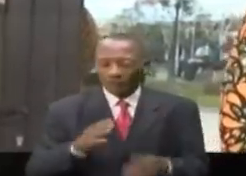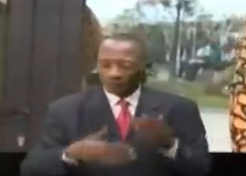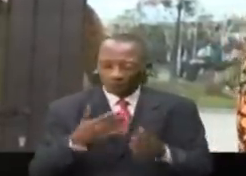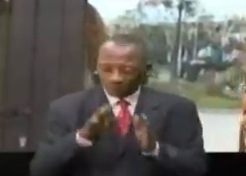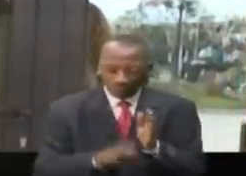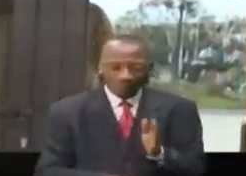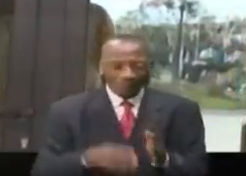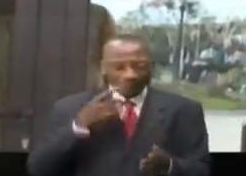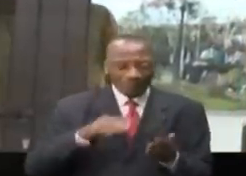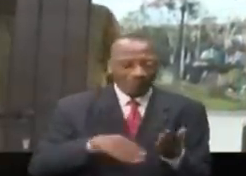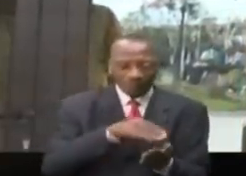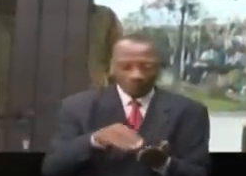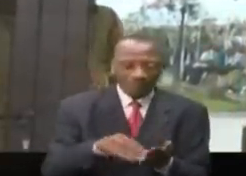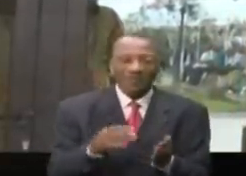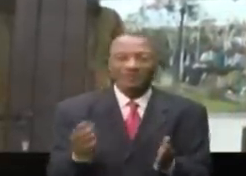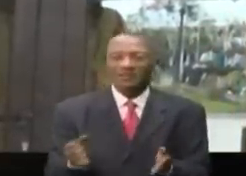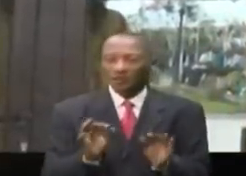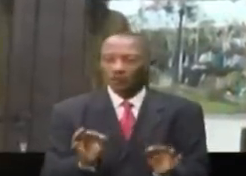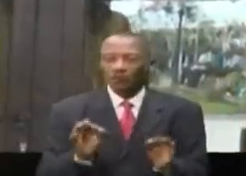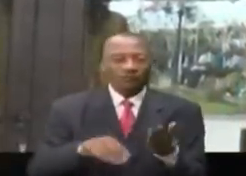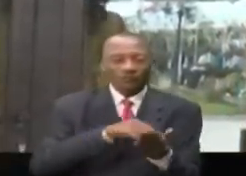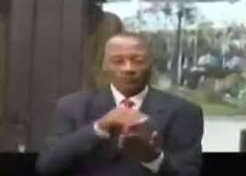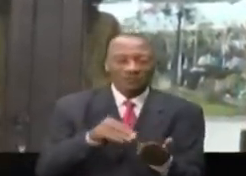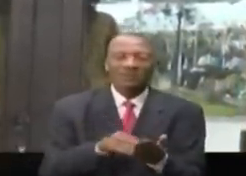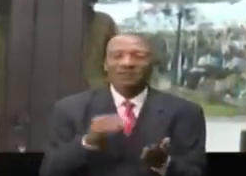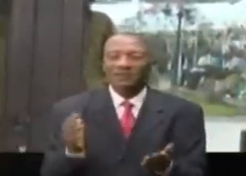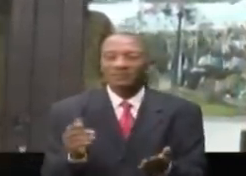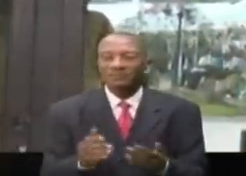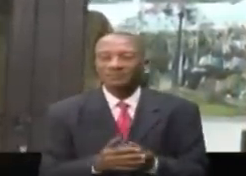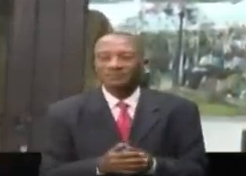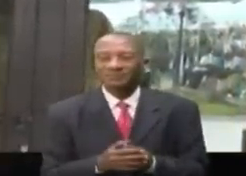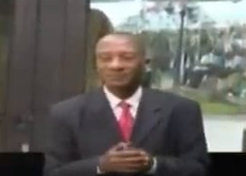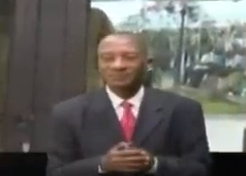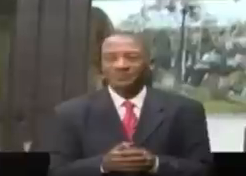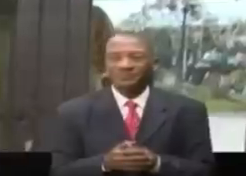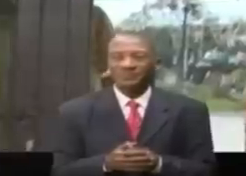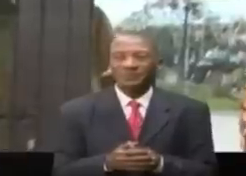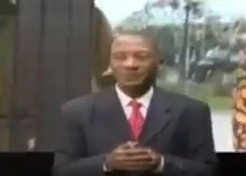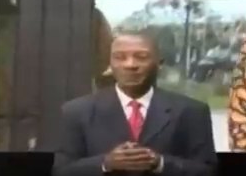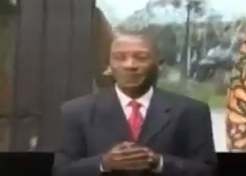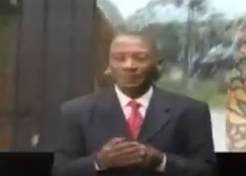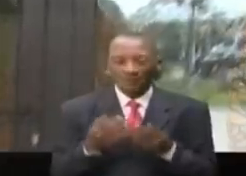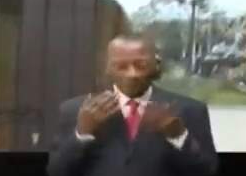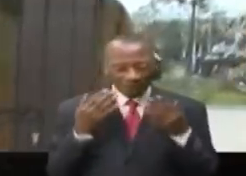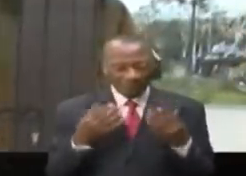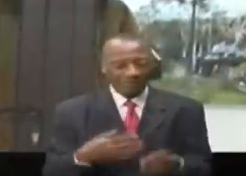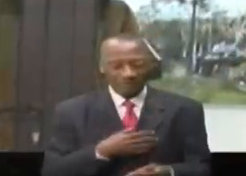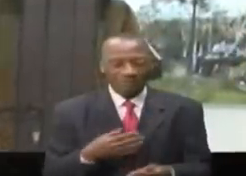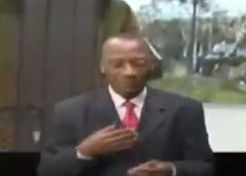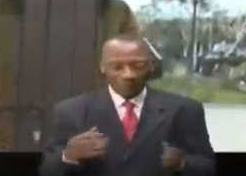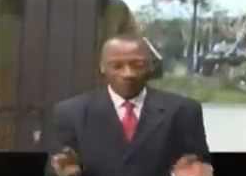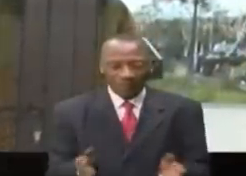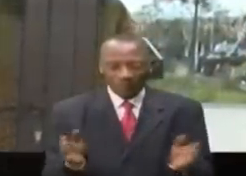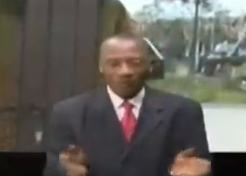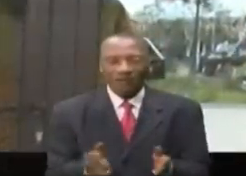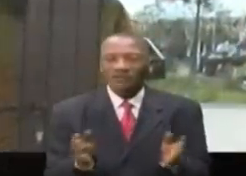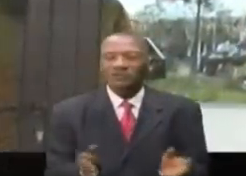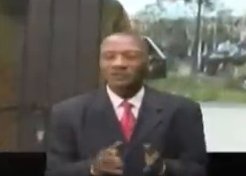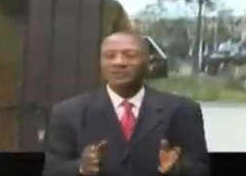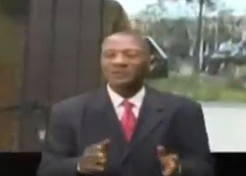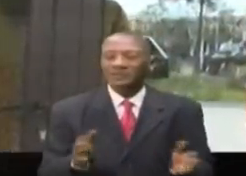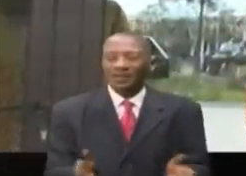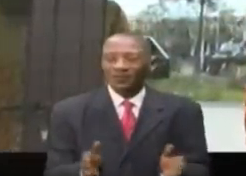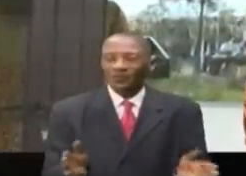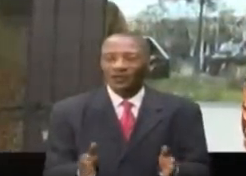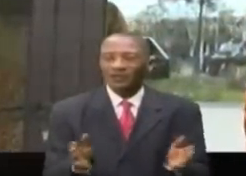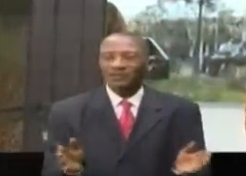de vastes étendues de terre pour des estimations de la productivité de manière rationnelle et qualitative et quantitative,